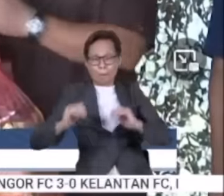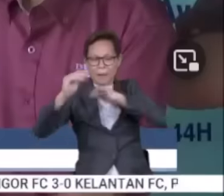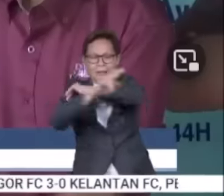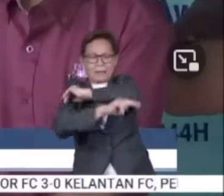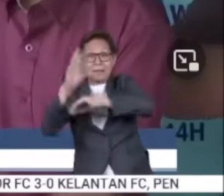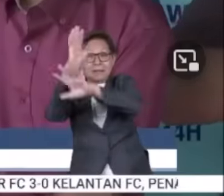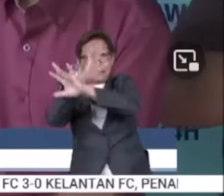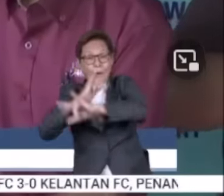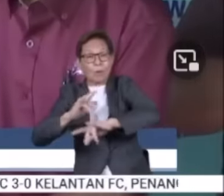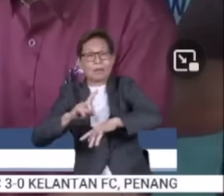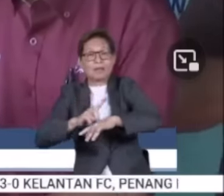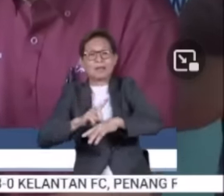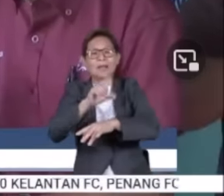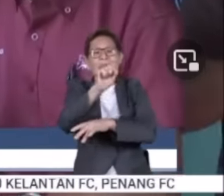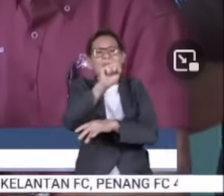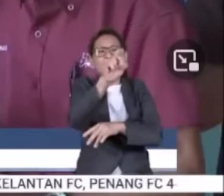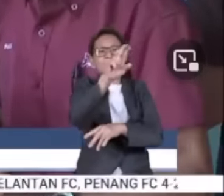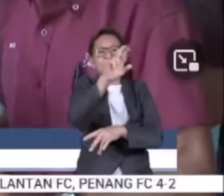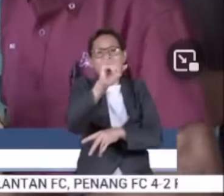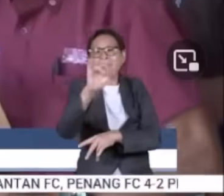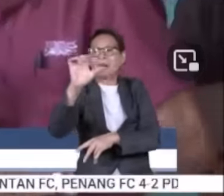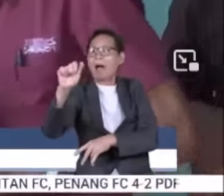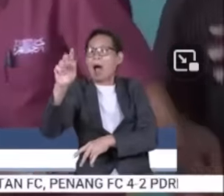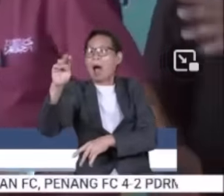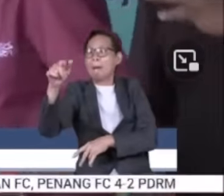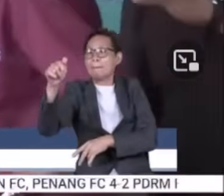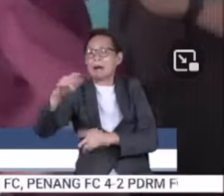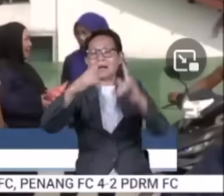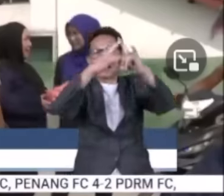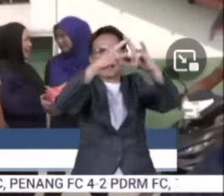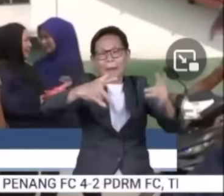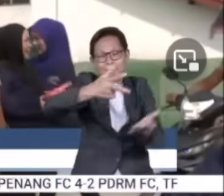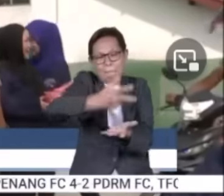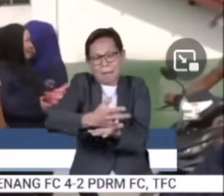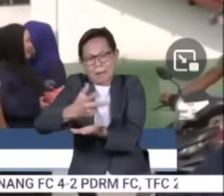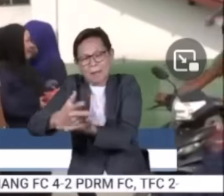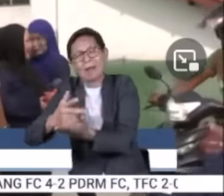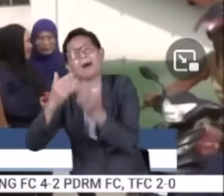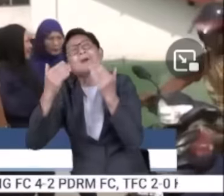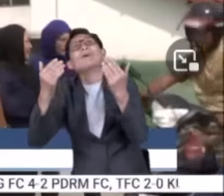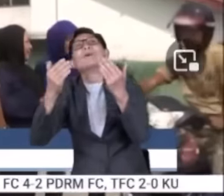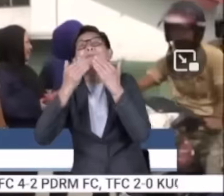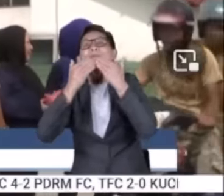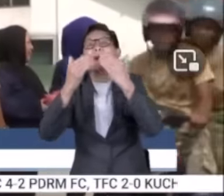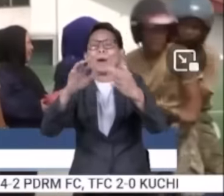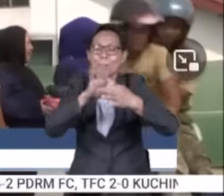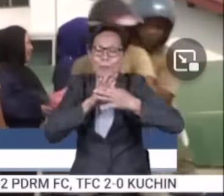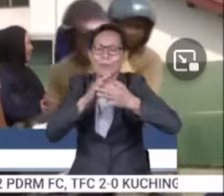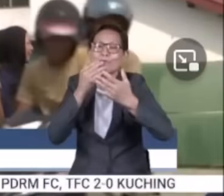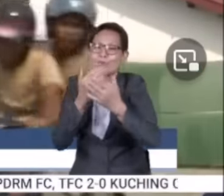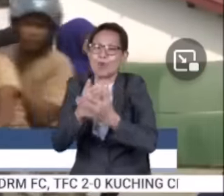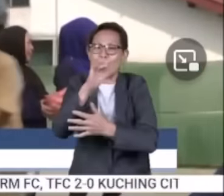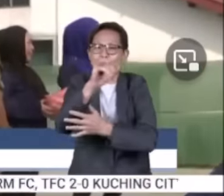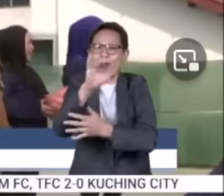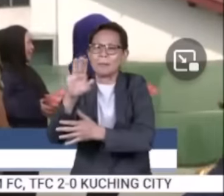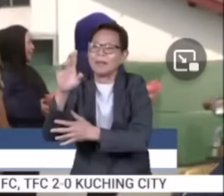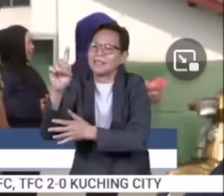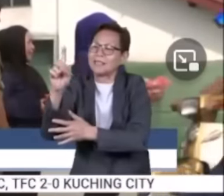negeri Sarawak di Seri Aman, di Kem Pakit. Alhamdulillah kerjasama yang baik daripada YB